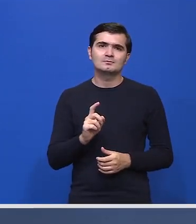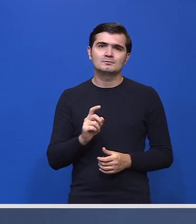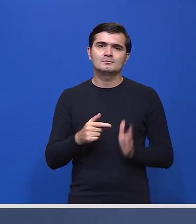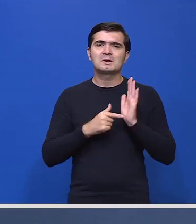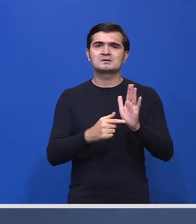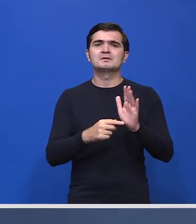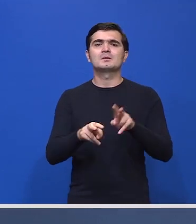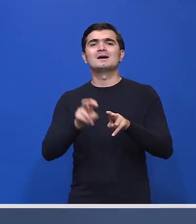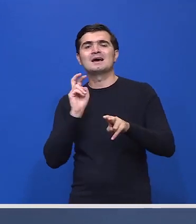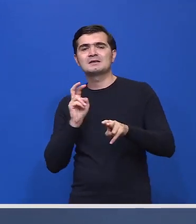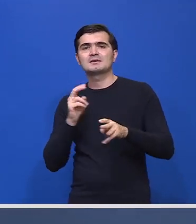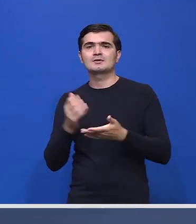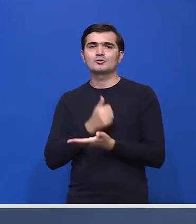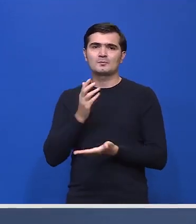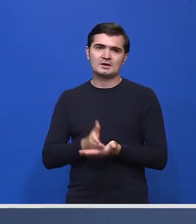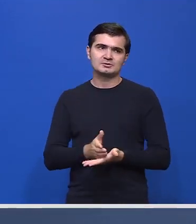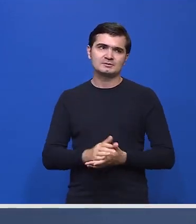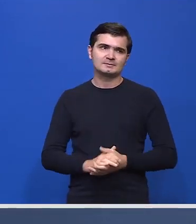decise la nivel politic.